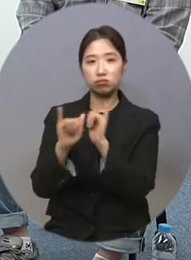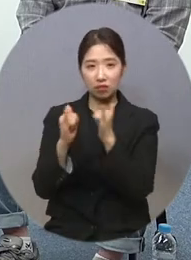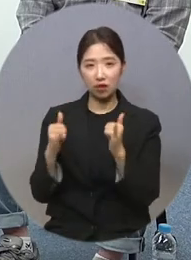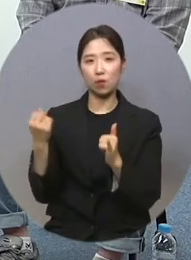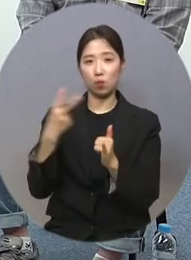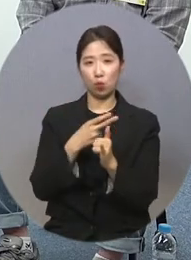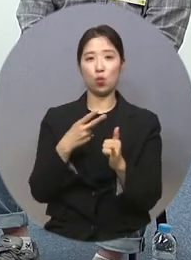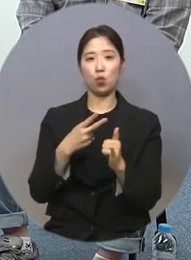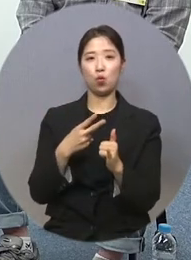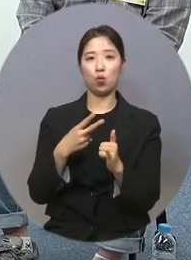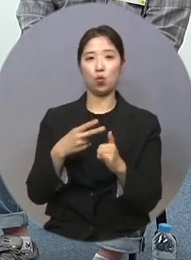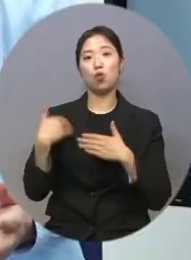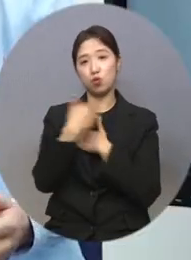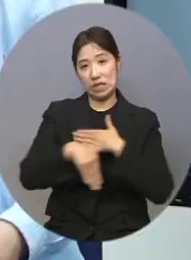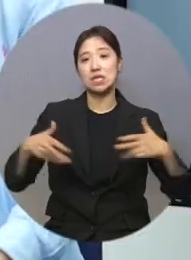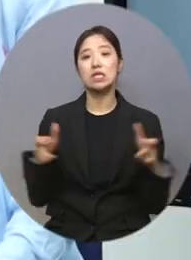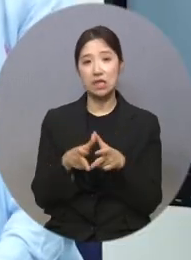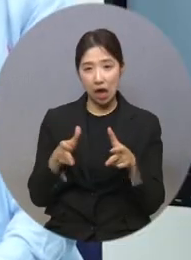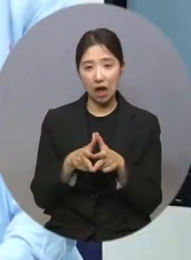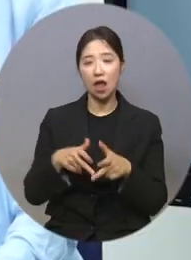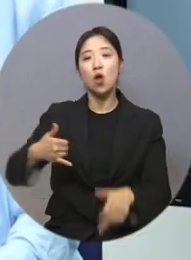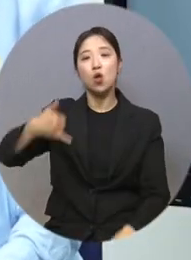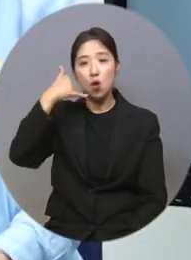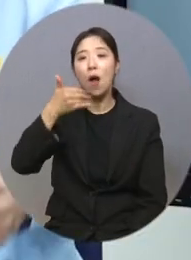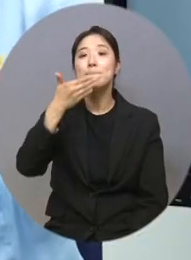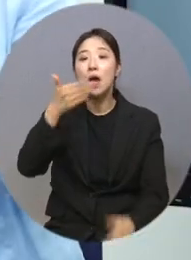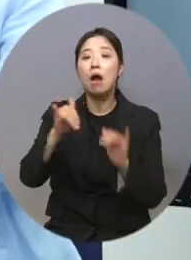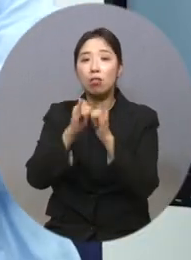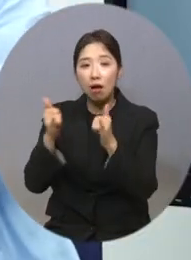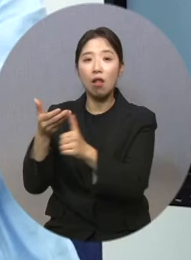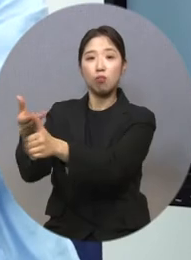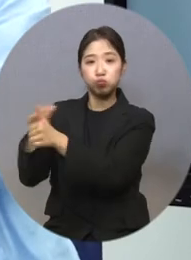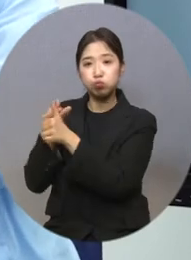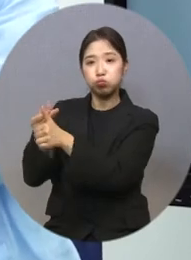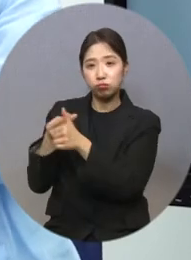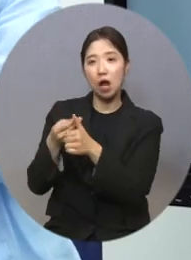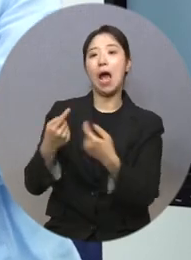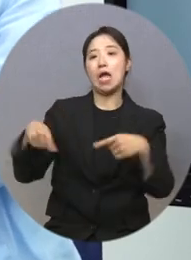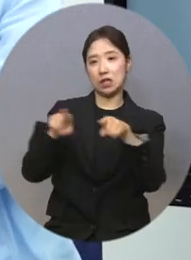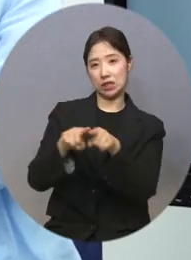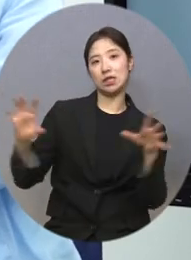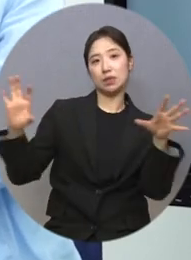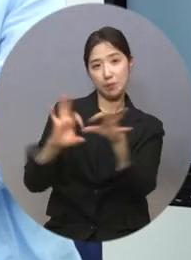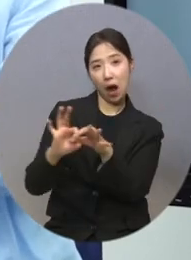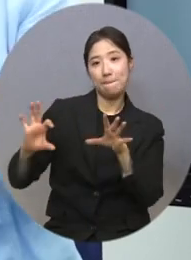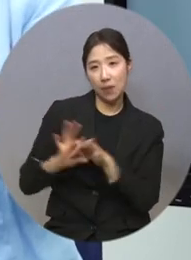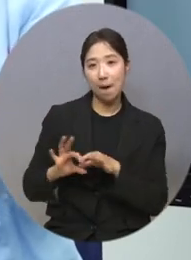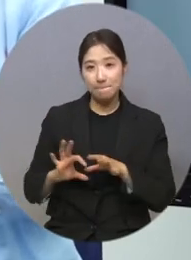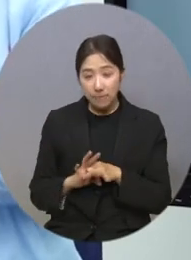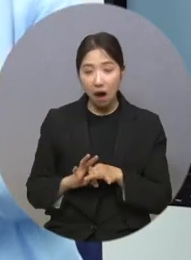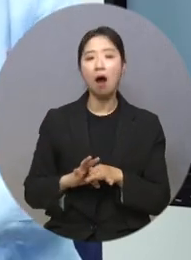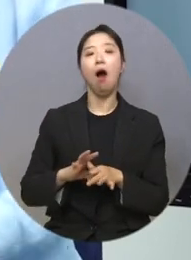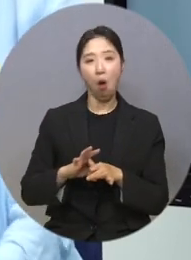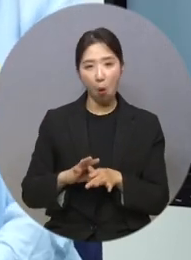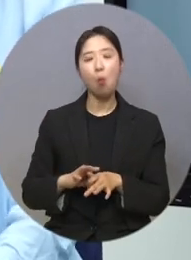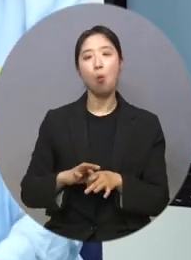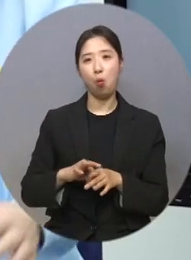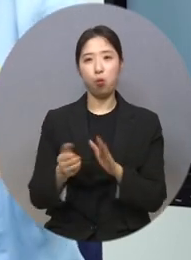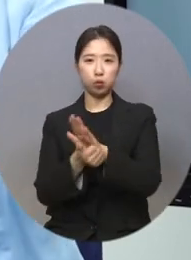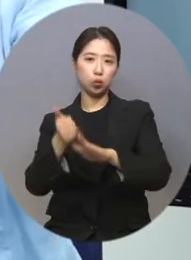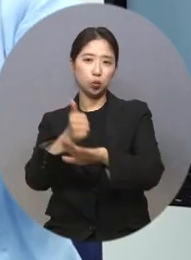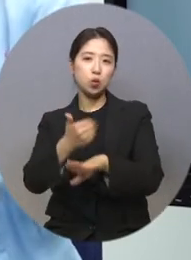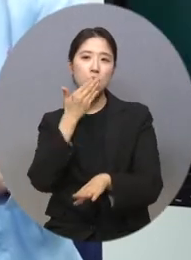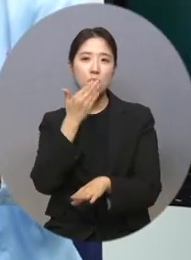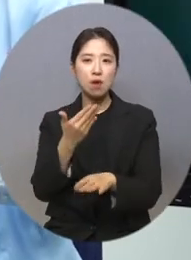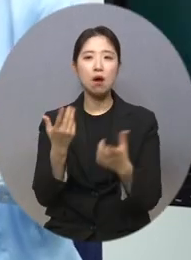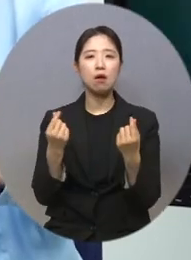아니면 지체장애인 분들 전화 받을 수 있는 분들 이런 부분들을 같이 좀 접목을 해서 뭔가를 좀 만들어낼 수 있는 어떤